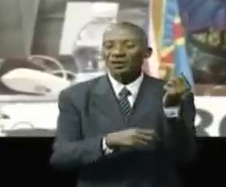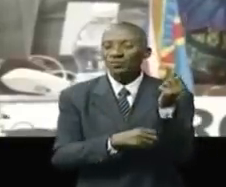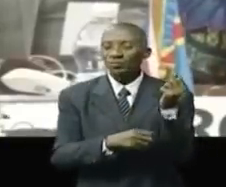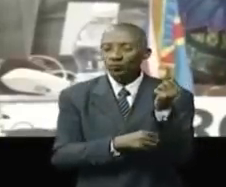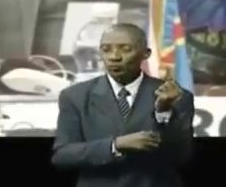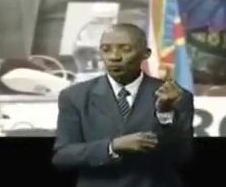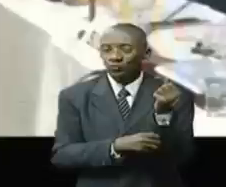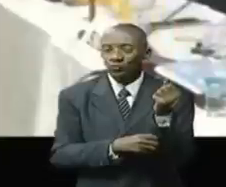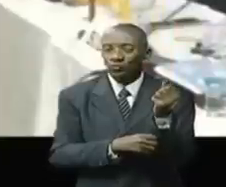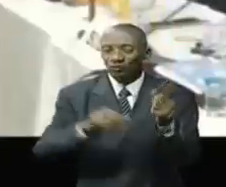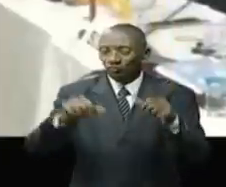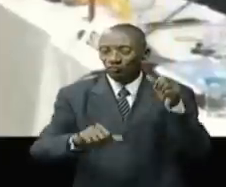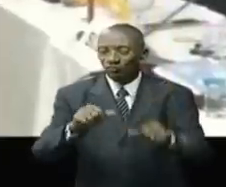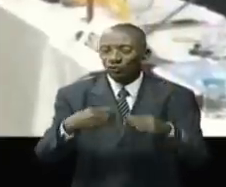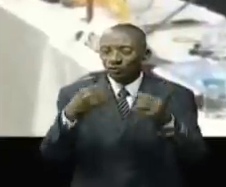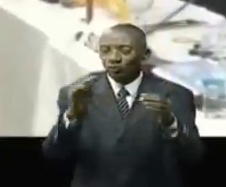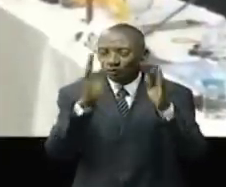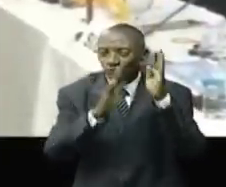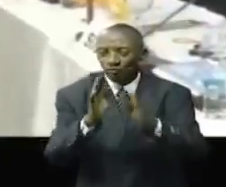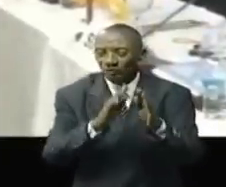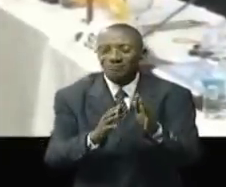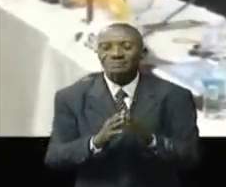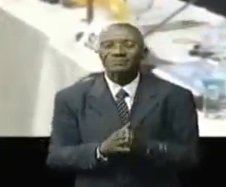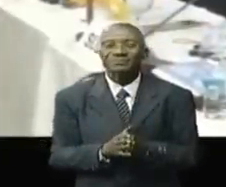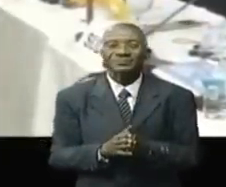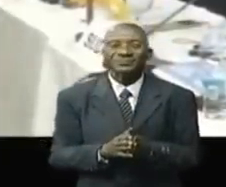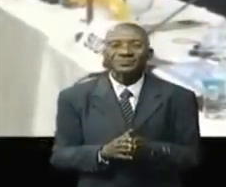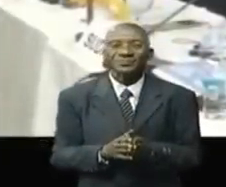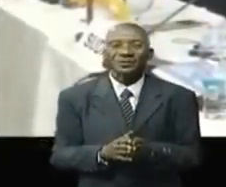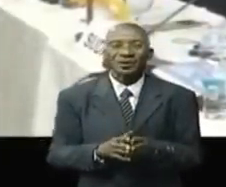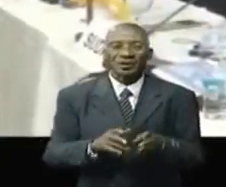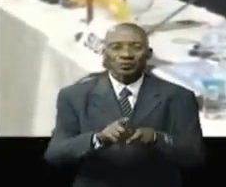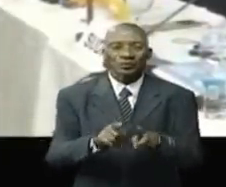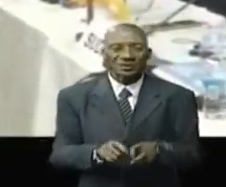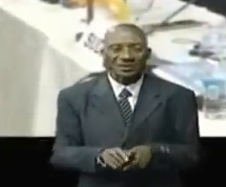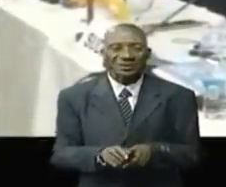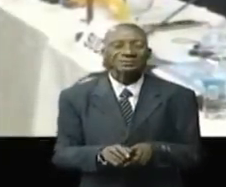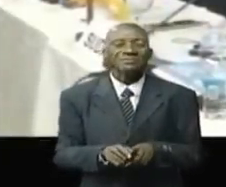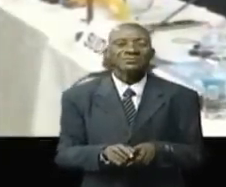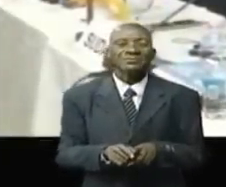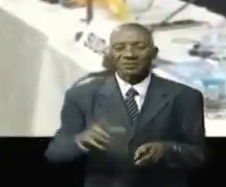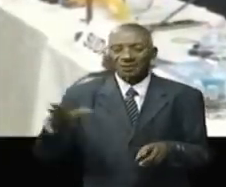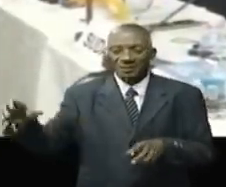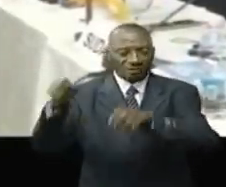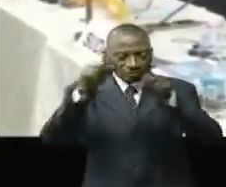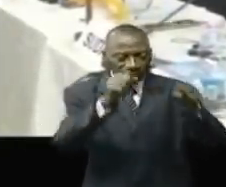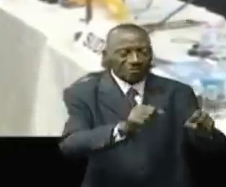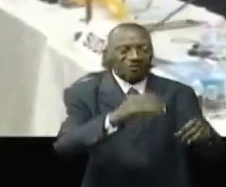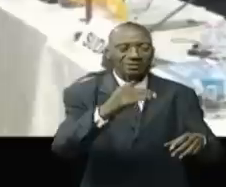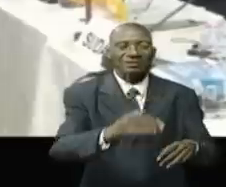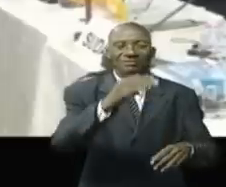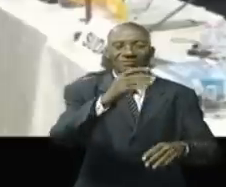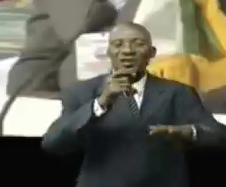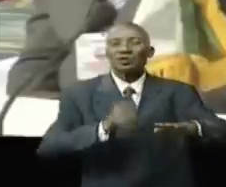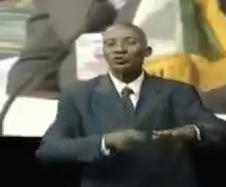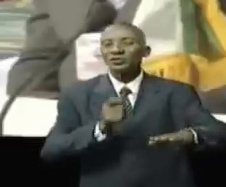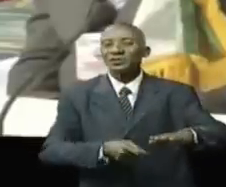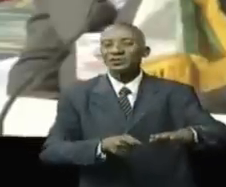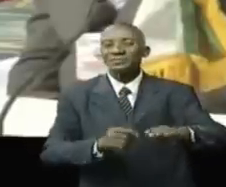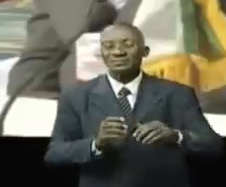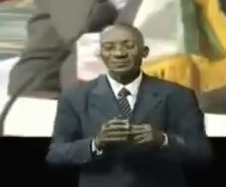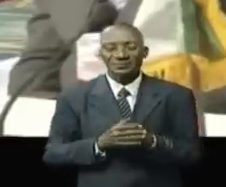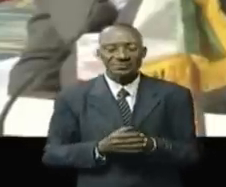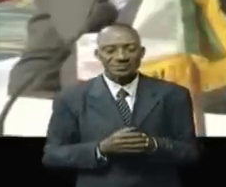réunir les preuves et les déférer si léchés devant les juridictions compétentes. Les